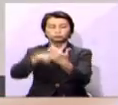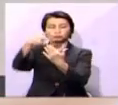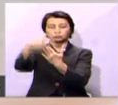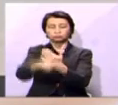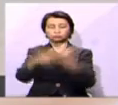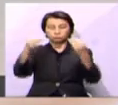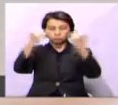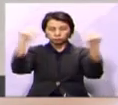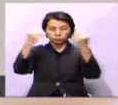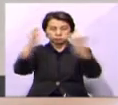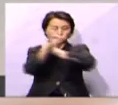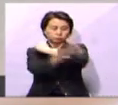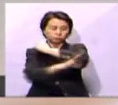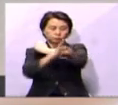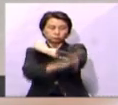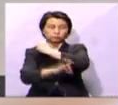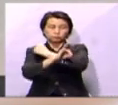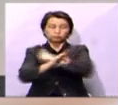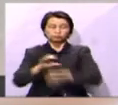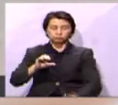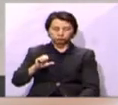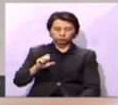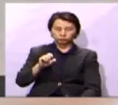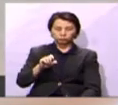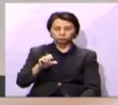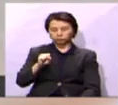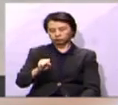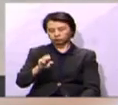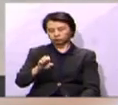Program Majlis Negeri Sembilan Berselawat tahun